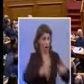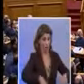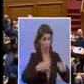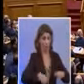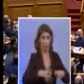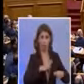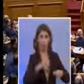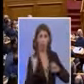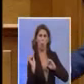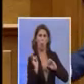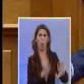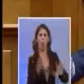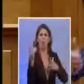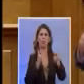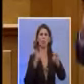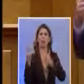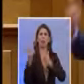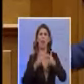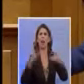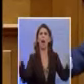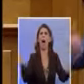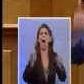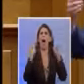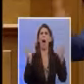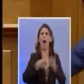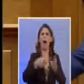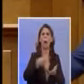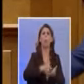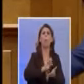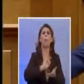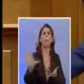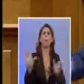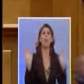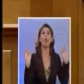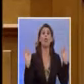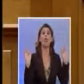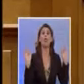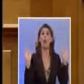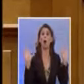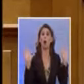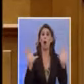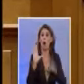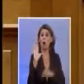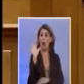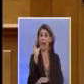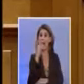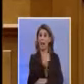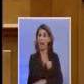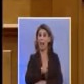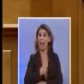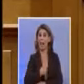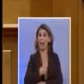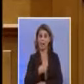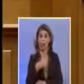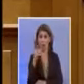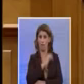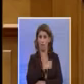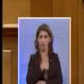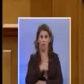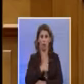χαρίζατε δάνεια με αέρα και τους δίνατε δωρεάν τις συχνότητες, ενώ εμείς τους περνάμε από το ταμείο